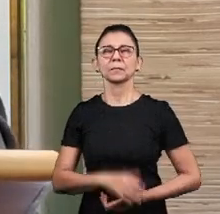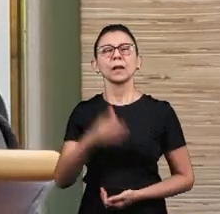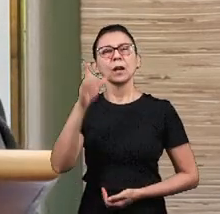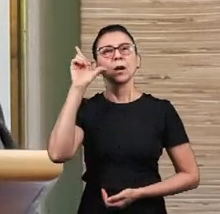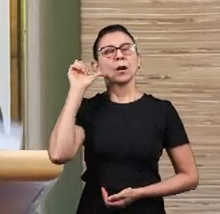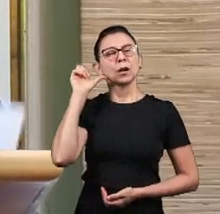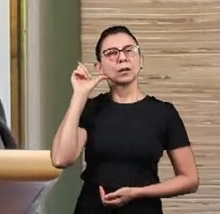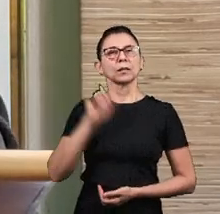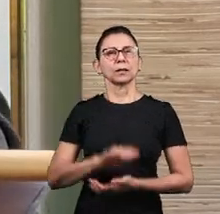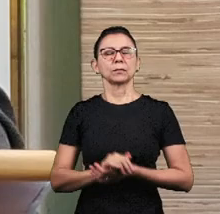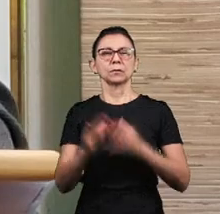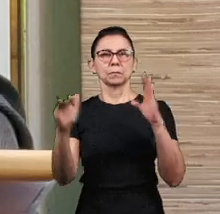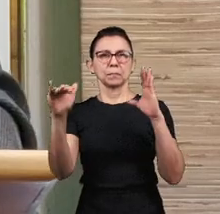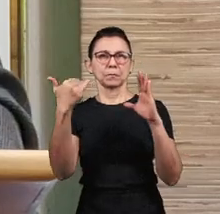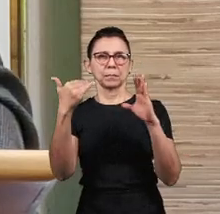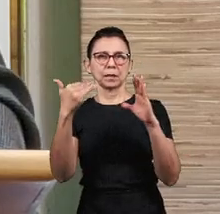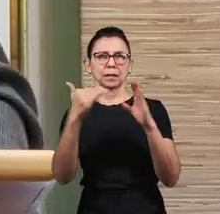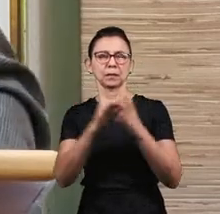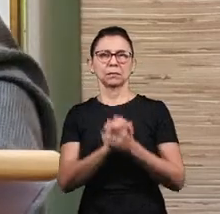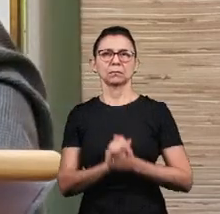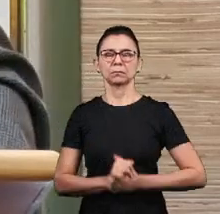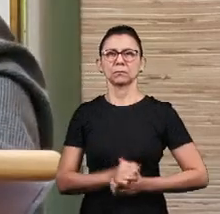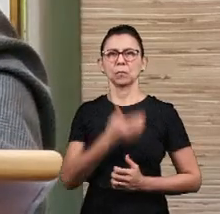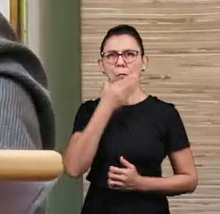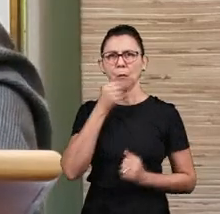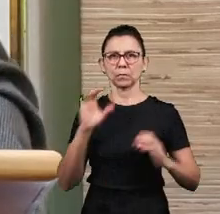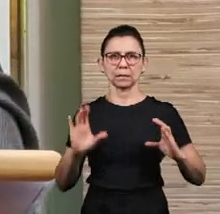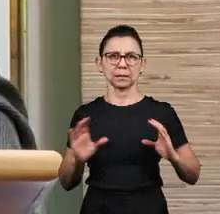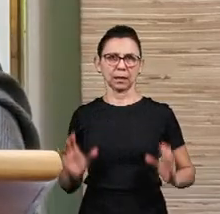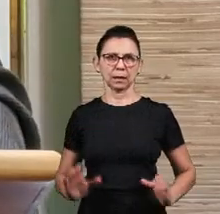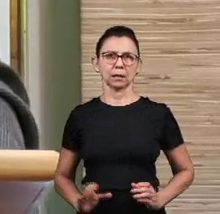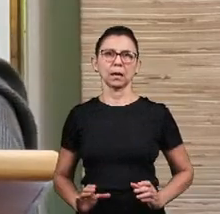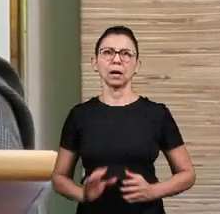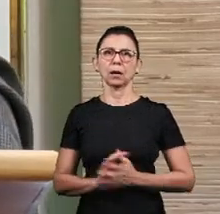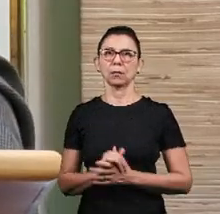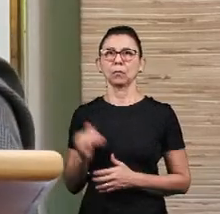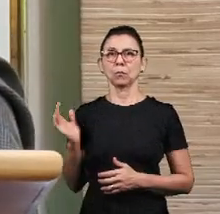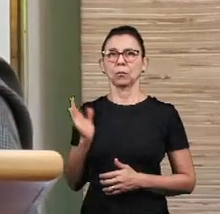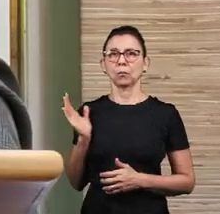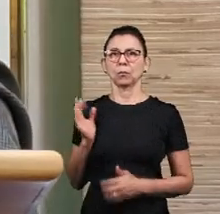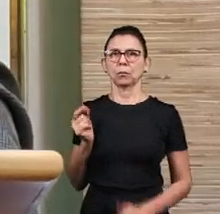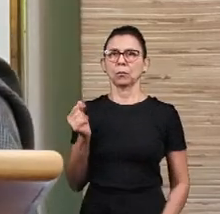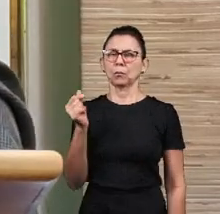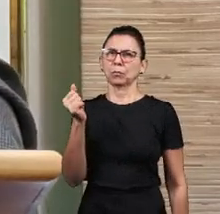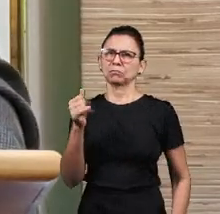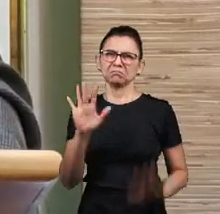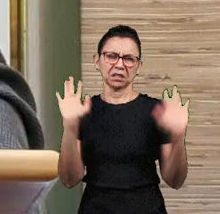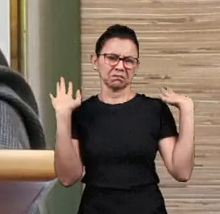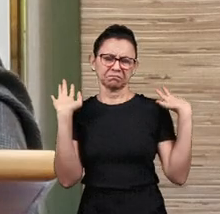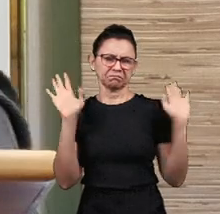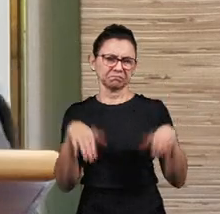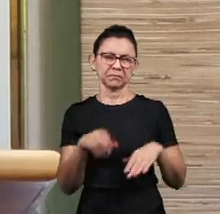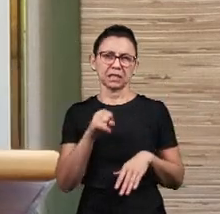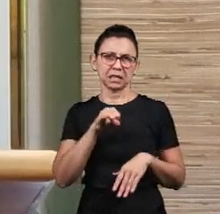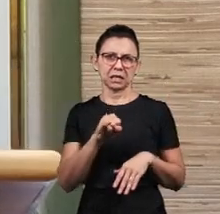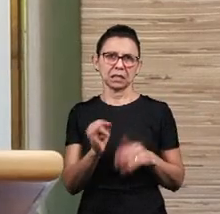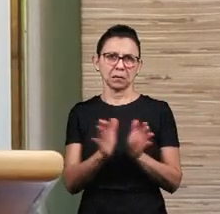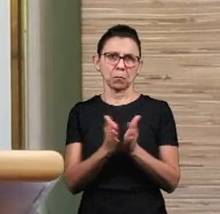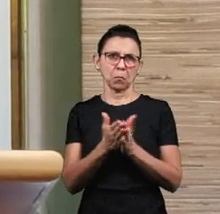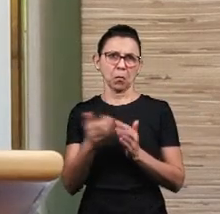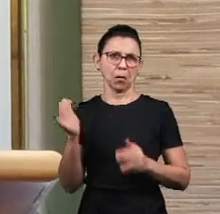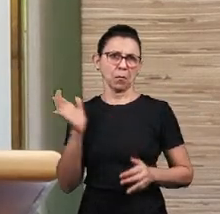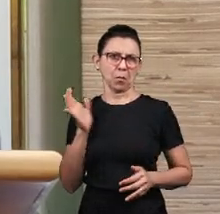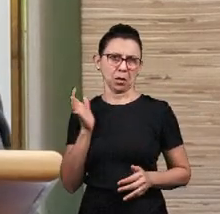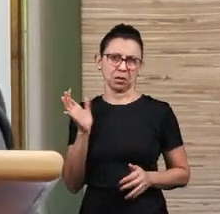d'un citoyen, donc quelqu'un qui passe bien sa vie. Cela ne veut rien dire, c'est bien ou